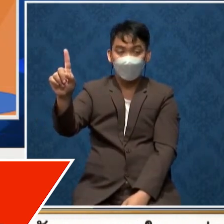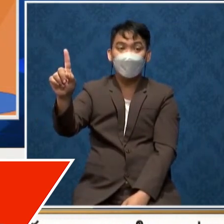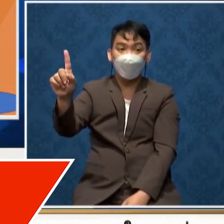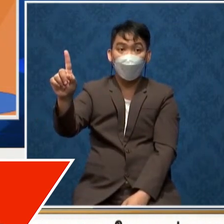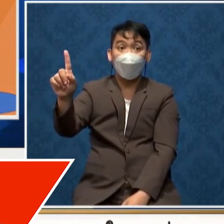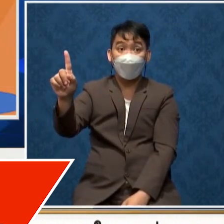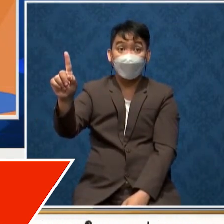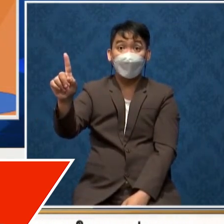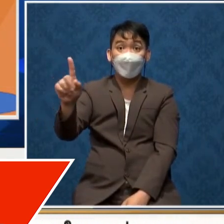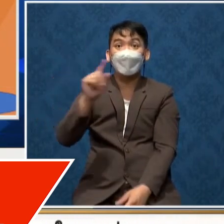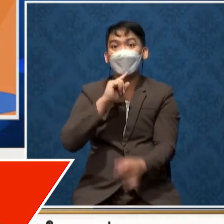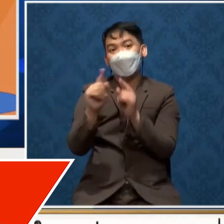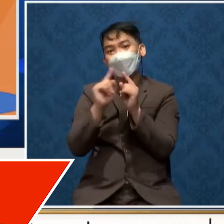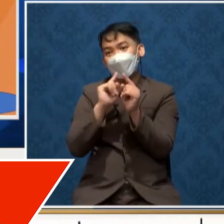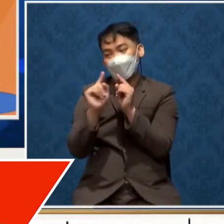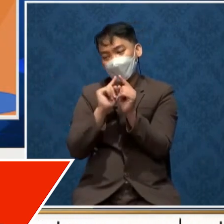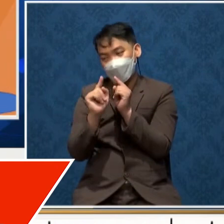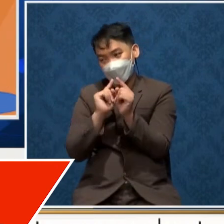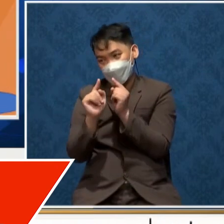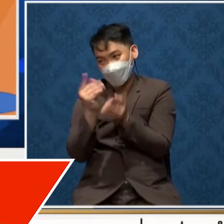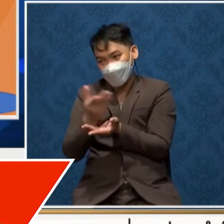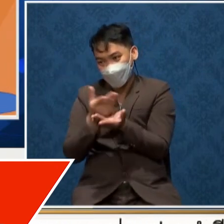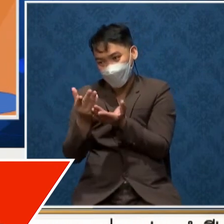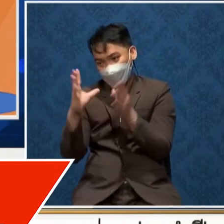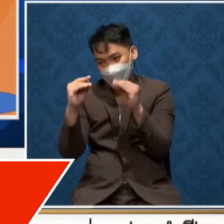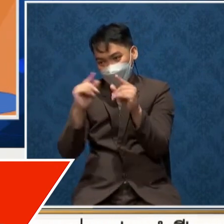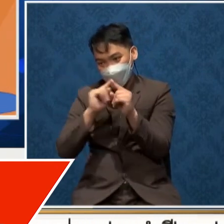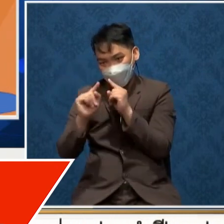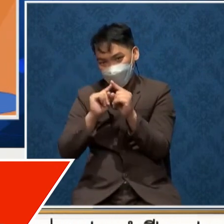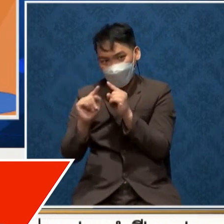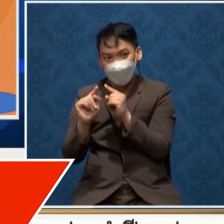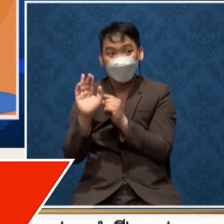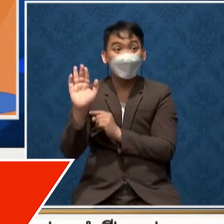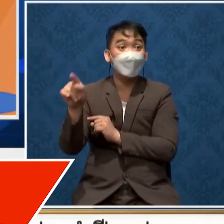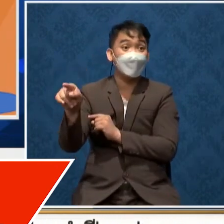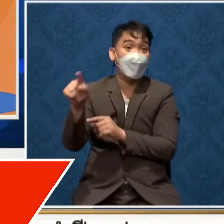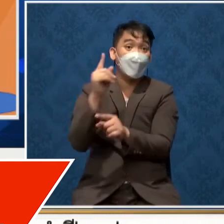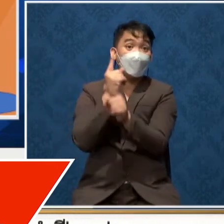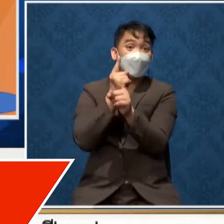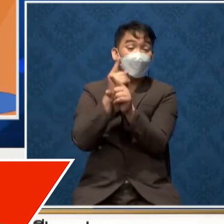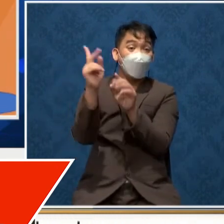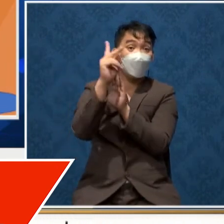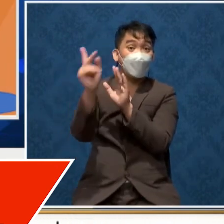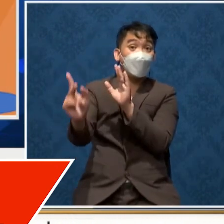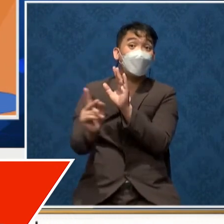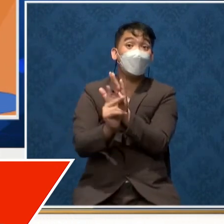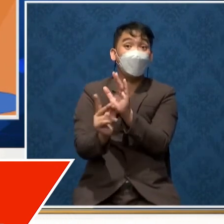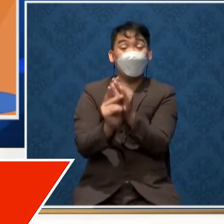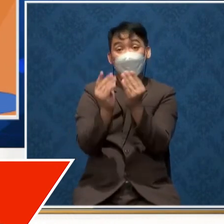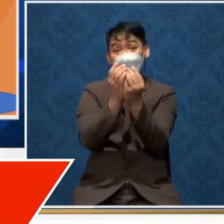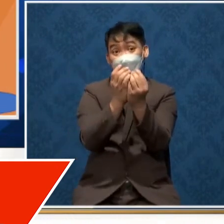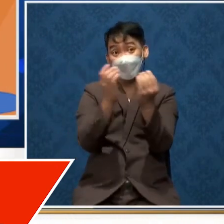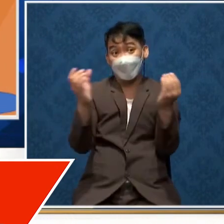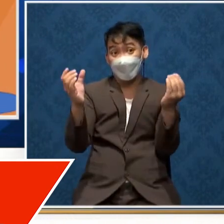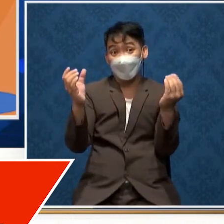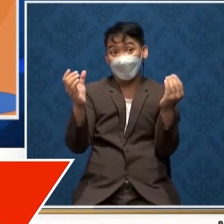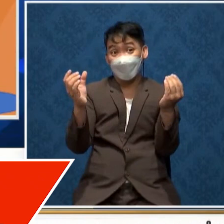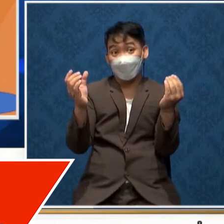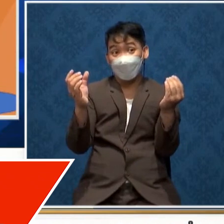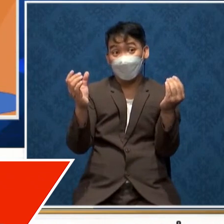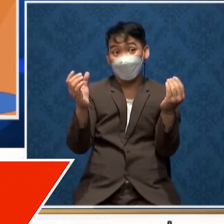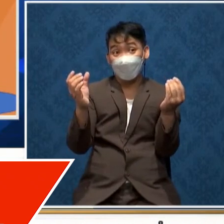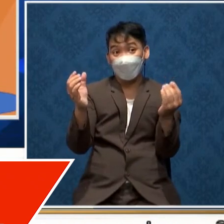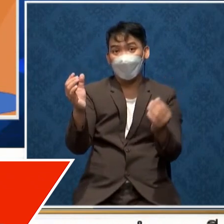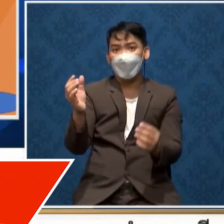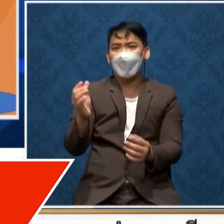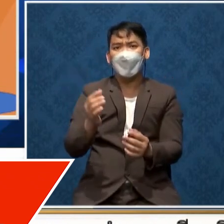ติของหน่วยรับงบประมาณตามรัฐธรรมนูญที่มีสิทธิ์ไม่ต้องผ่านการพิจ